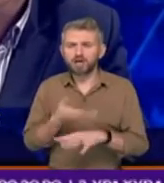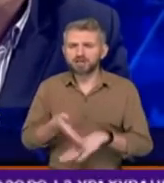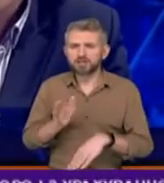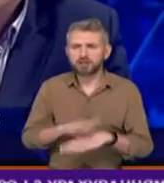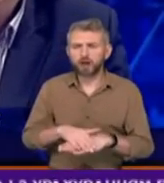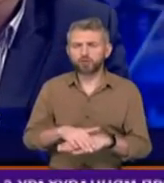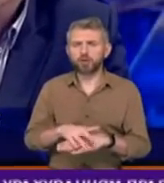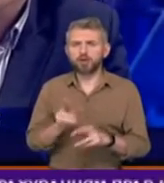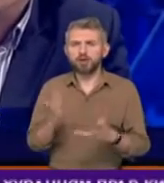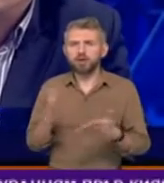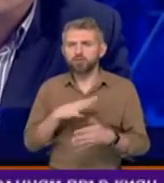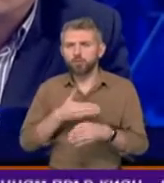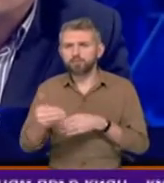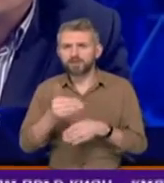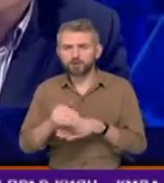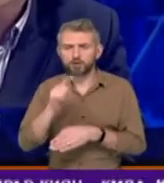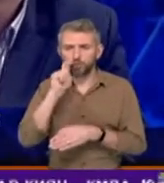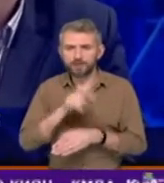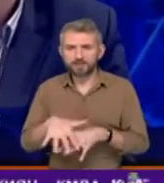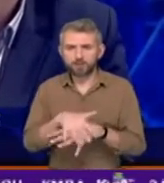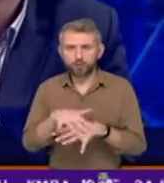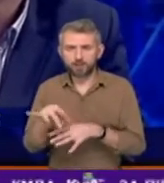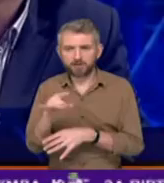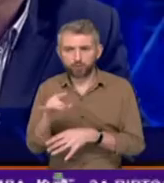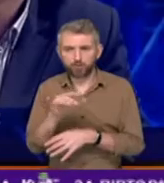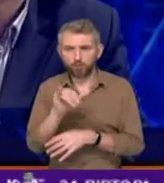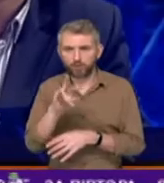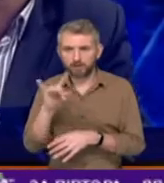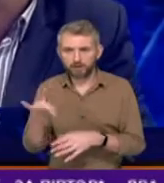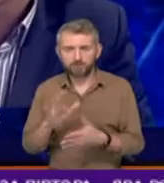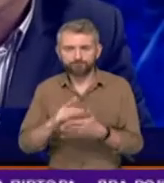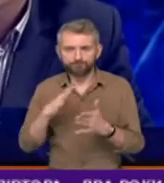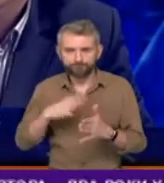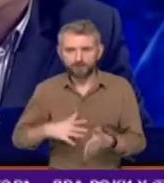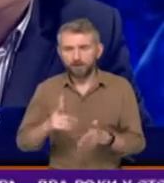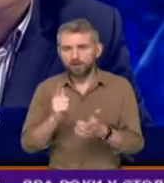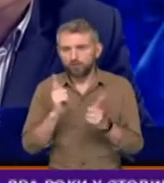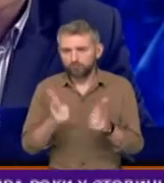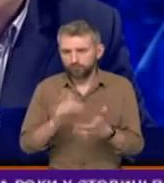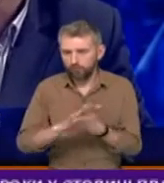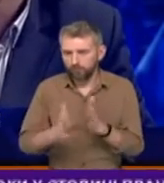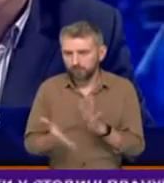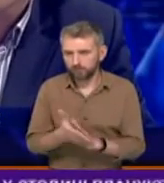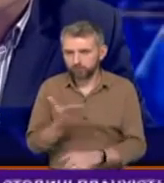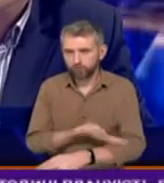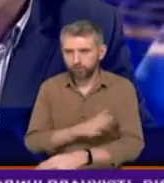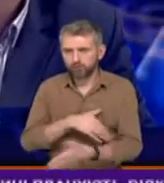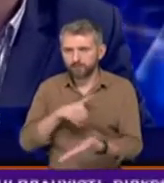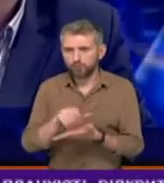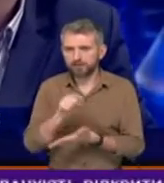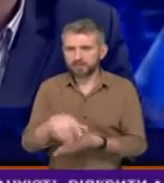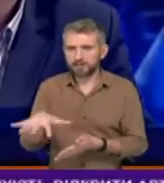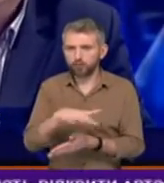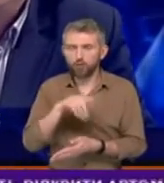був. Пізніше Українська Народна Республіка вимушена була піти на угоду з Польщею, відмовилась номінально від цих територій, а українська